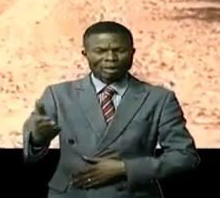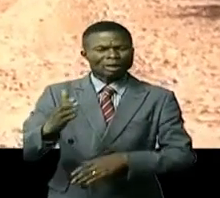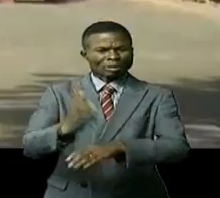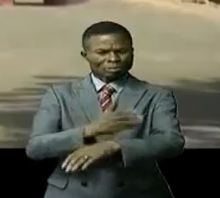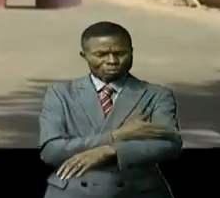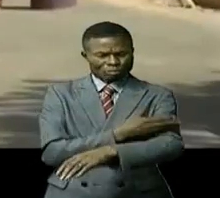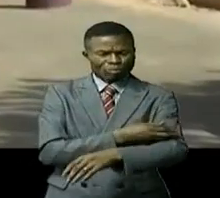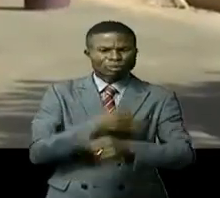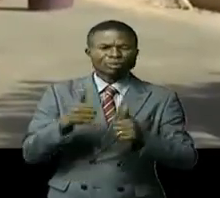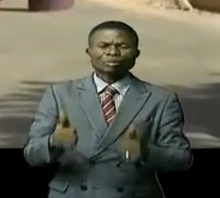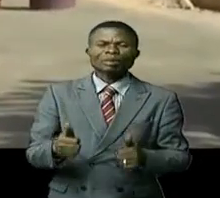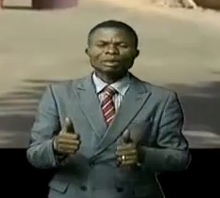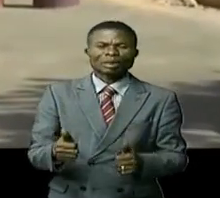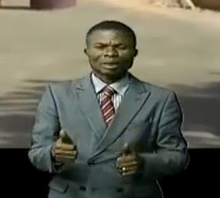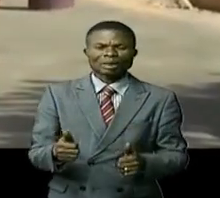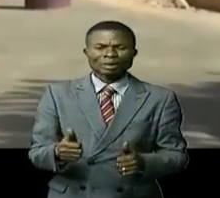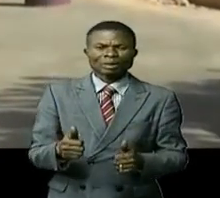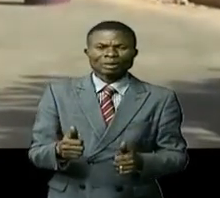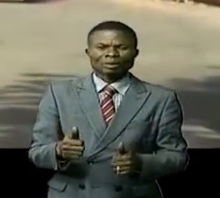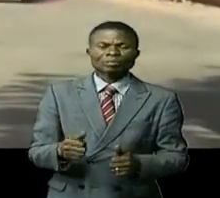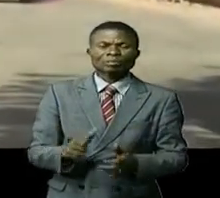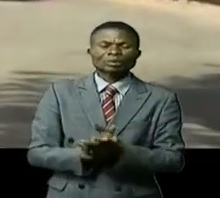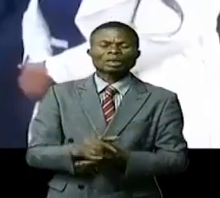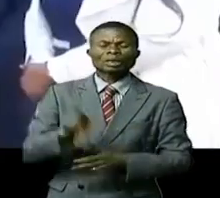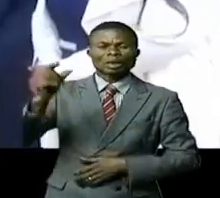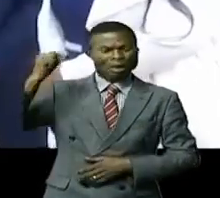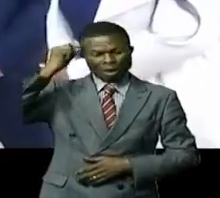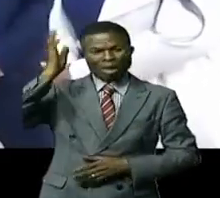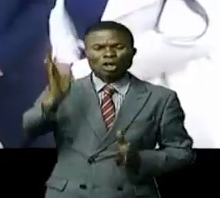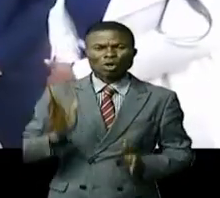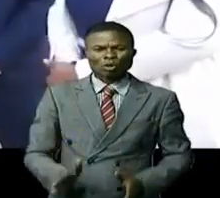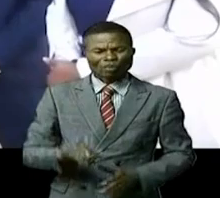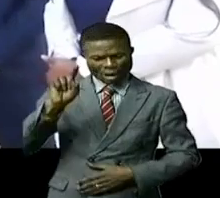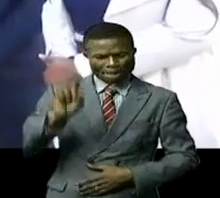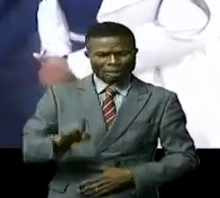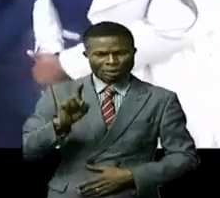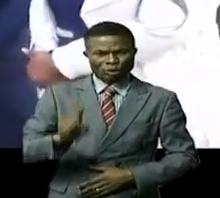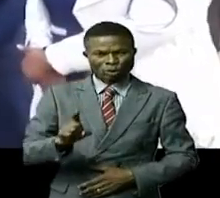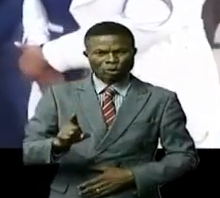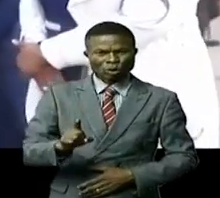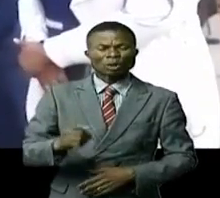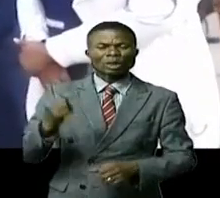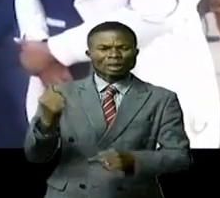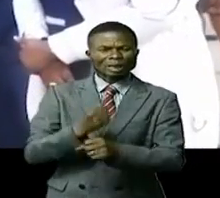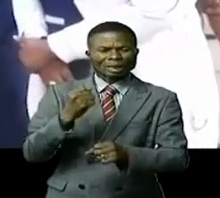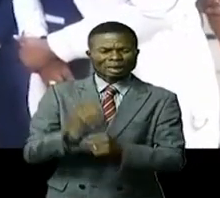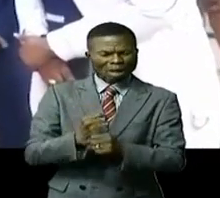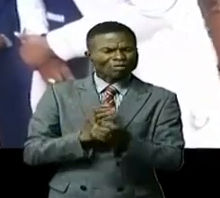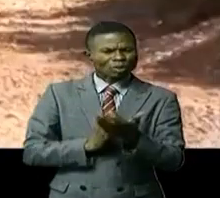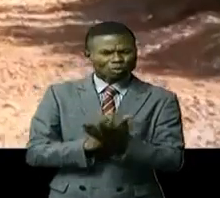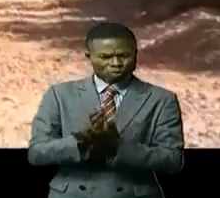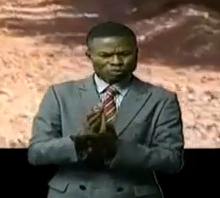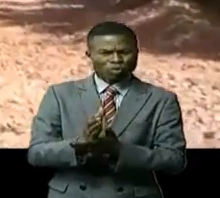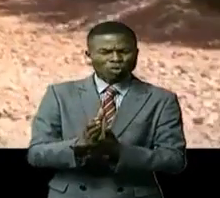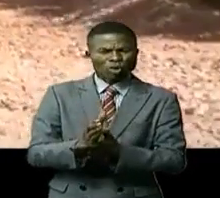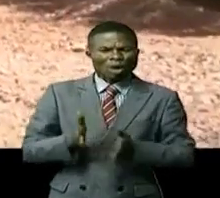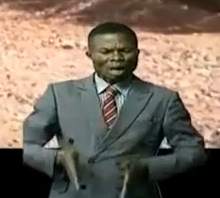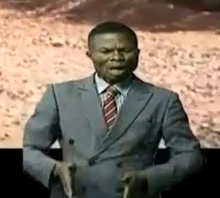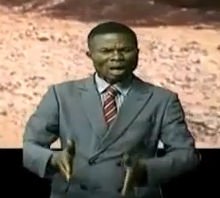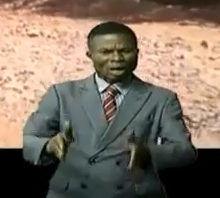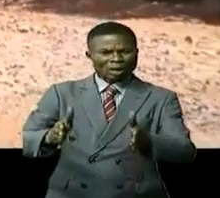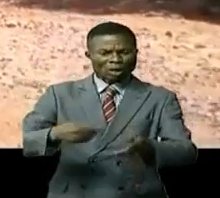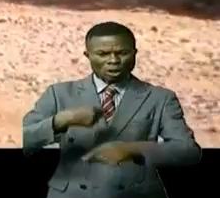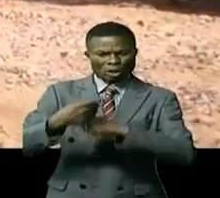sans désemparer. Le gouverneur Jacques Aboulaka veille au grain personnellement sur l'évolution des différents chantiers amorcés dans le cadre